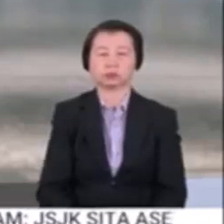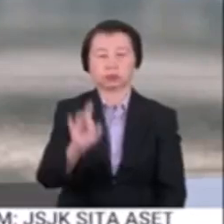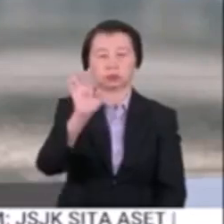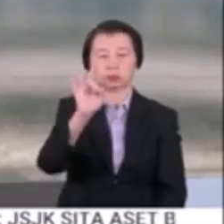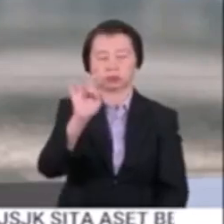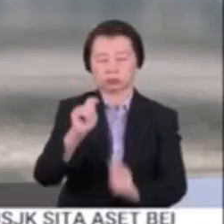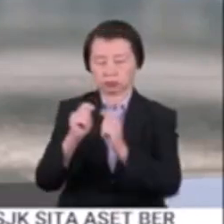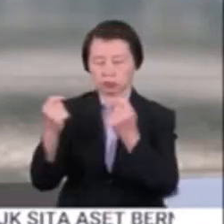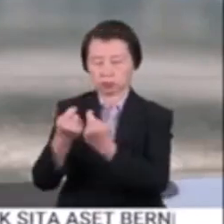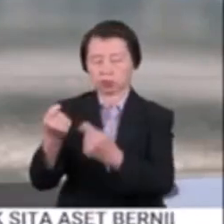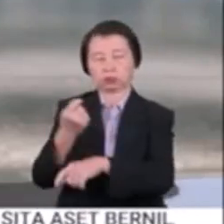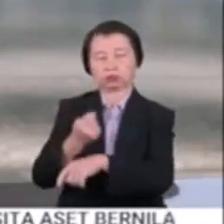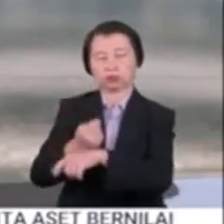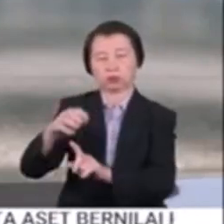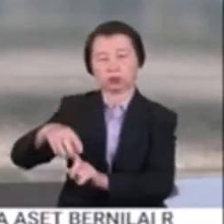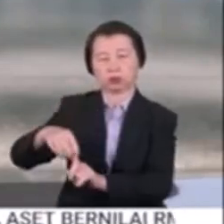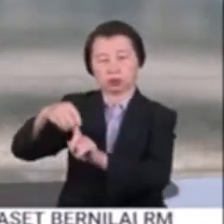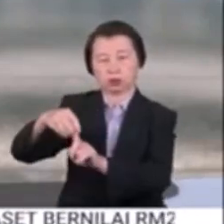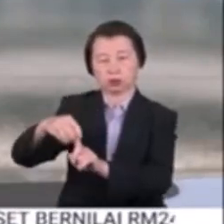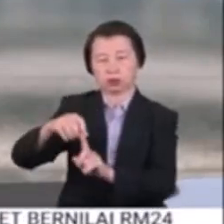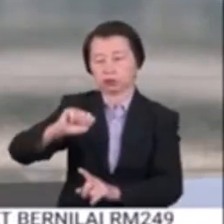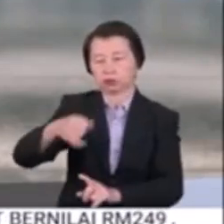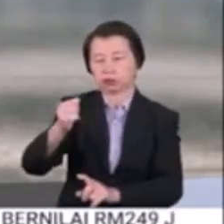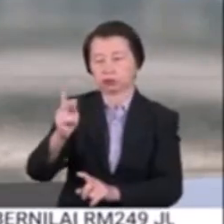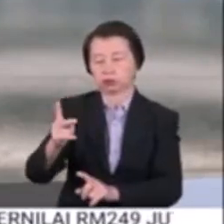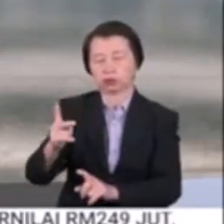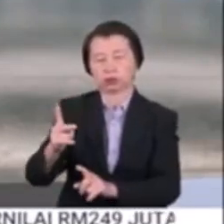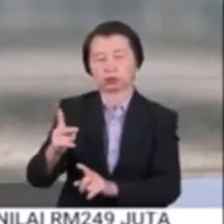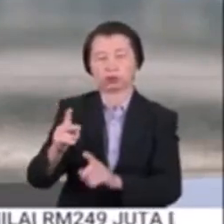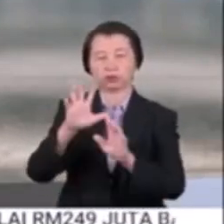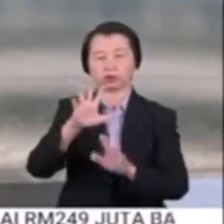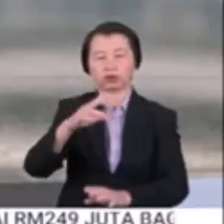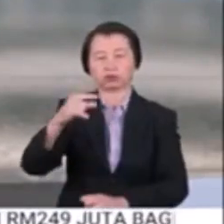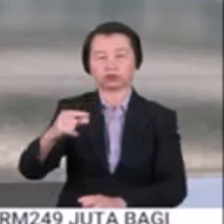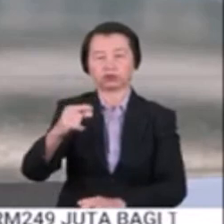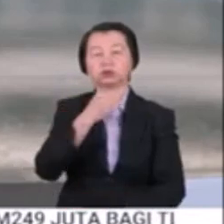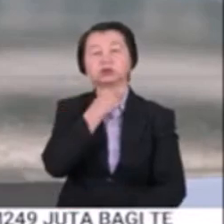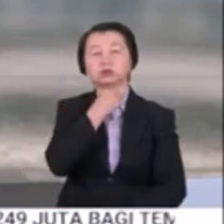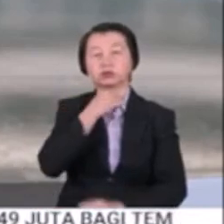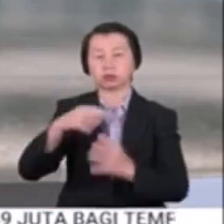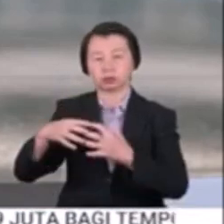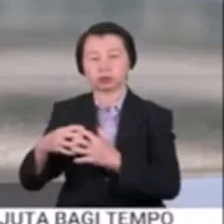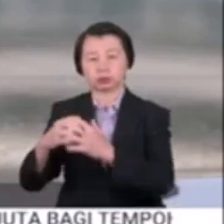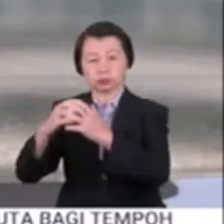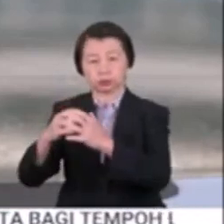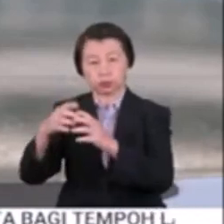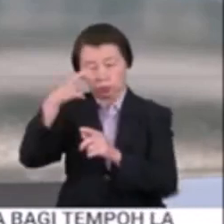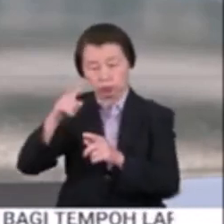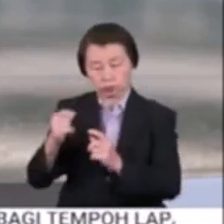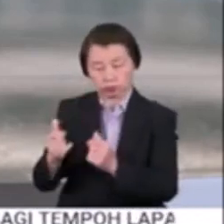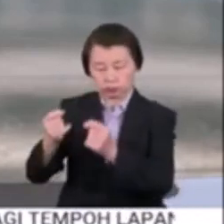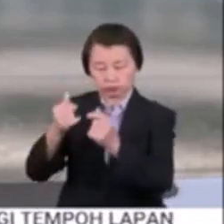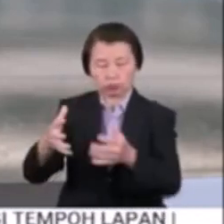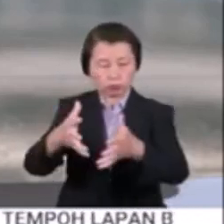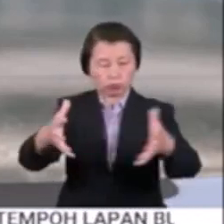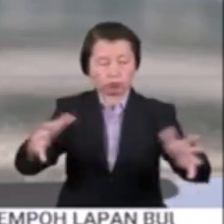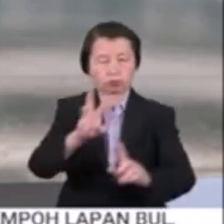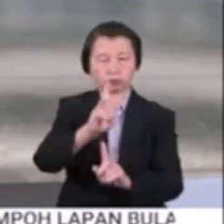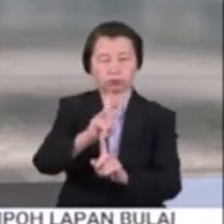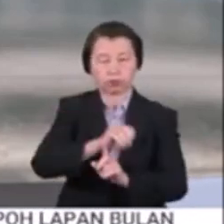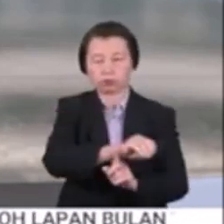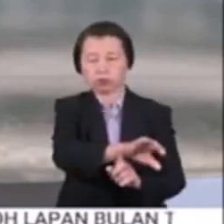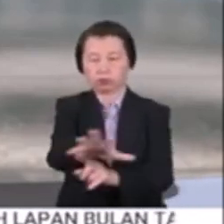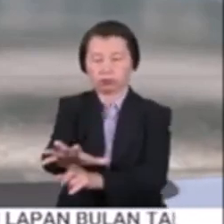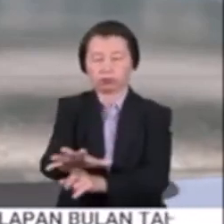Satu pasukan petugas khas atau jawatankuasa Task Force 5G Greater Ipoh ditubuhkan bagi mempercepatkan perluasan liputan